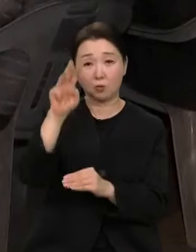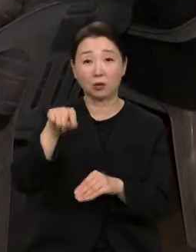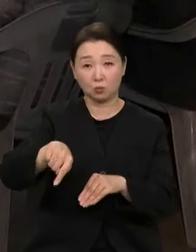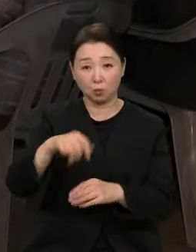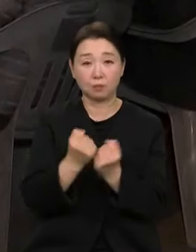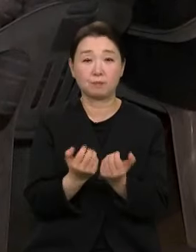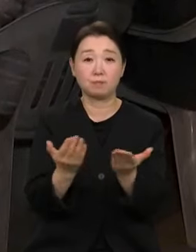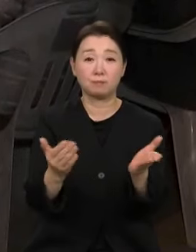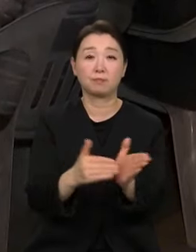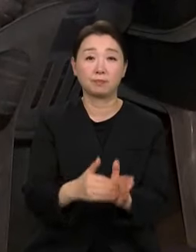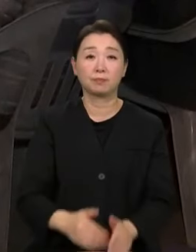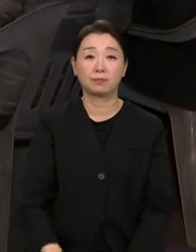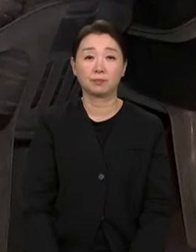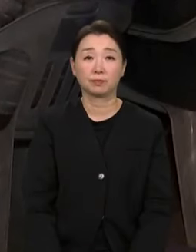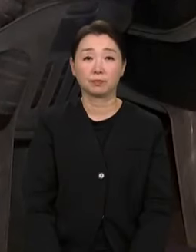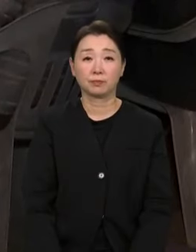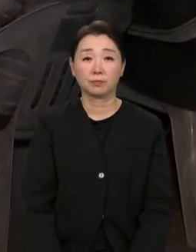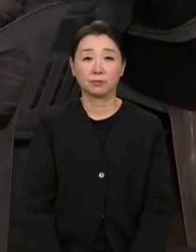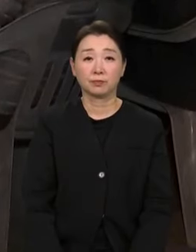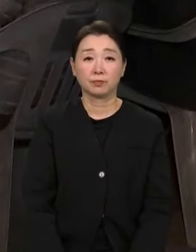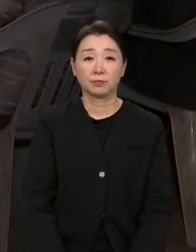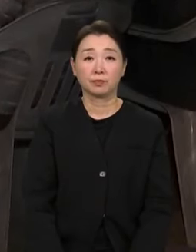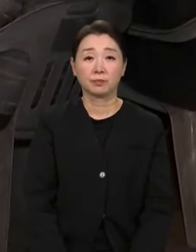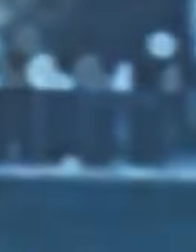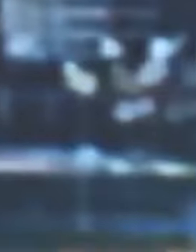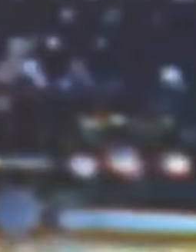민주광장에서 JTBC 정진명입니다.